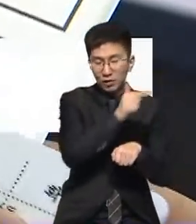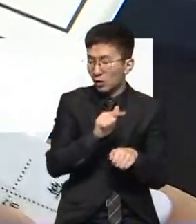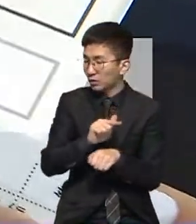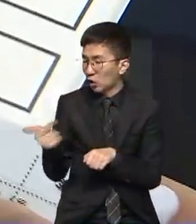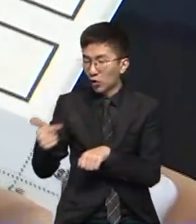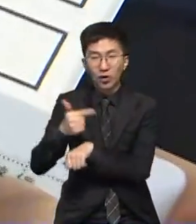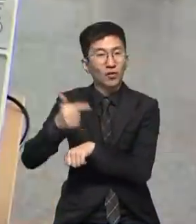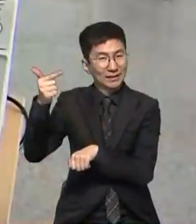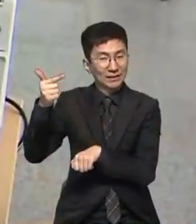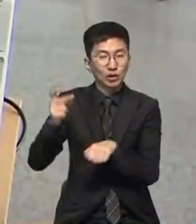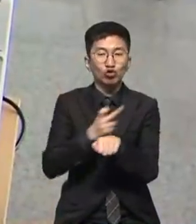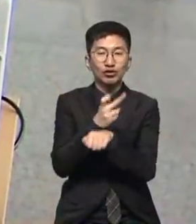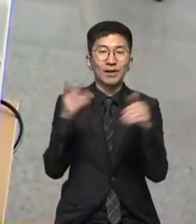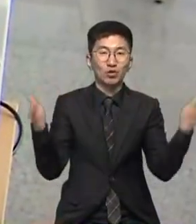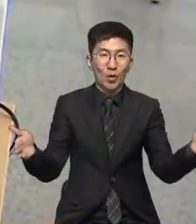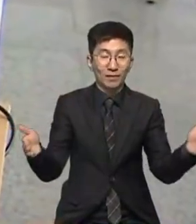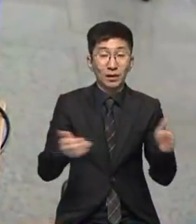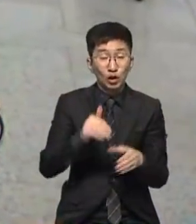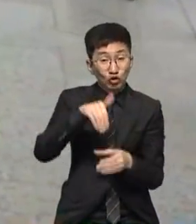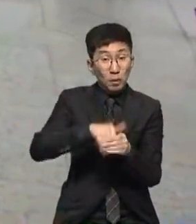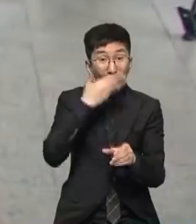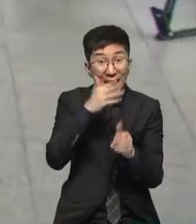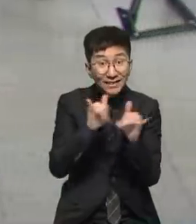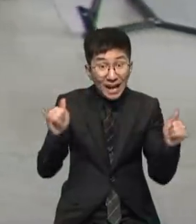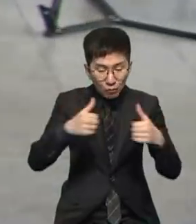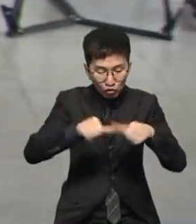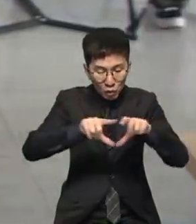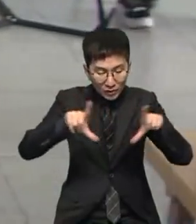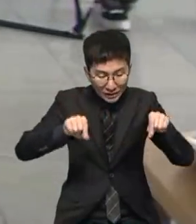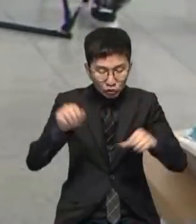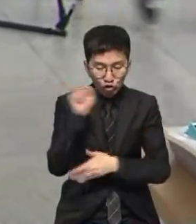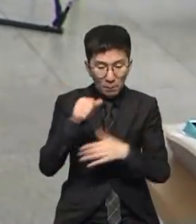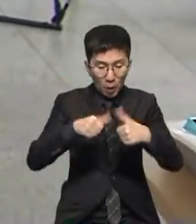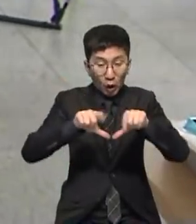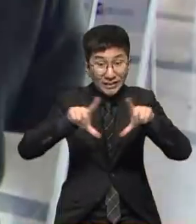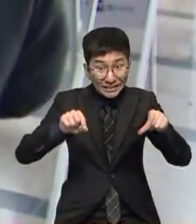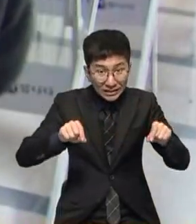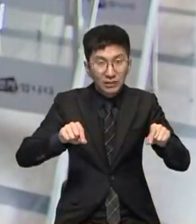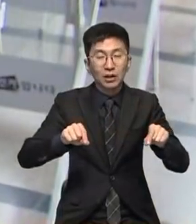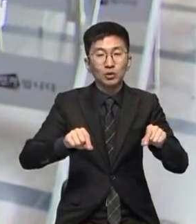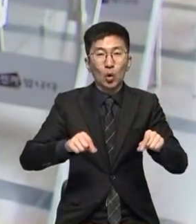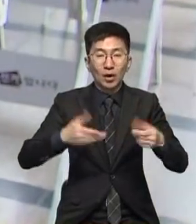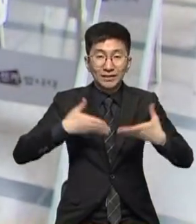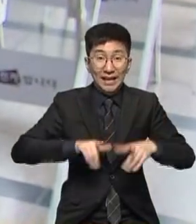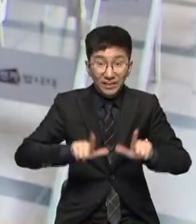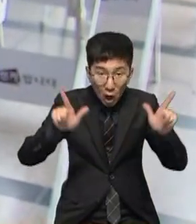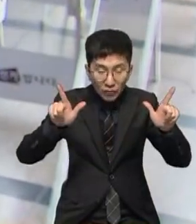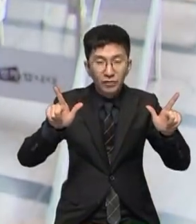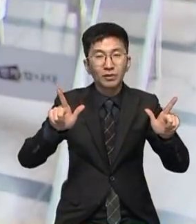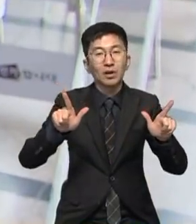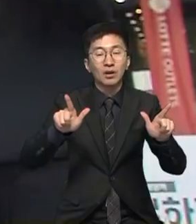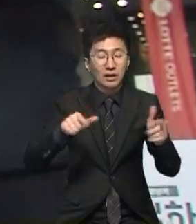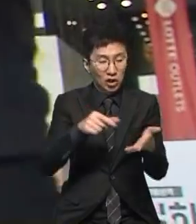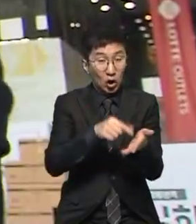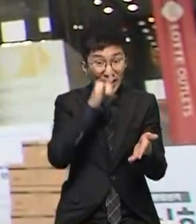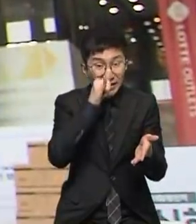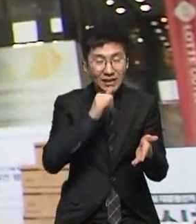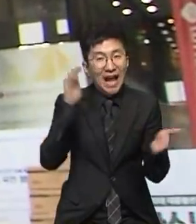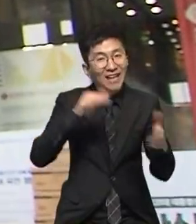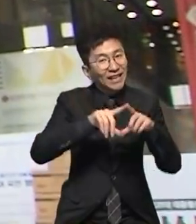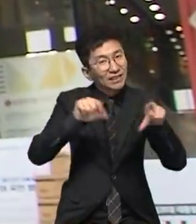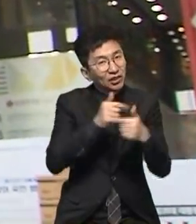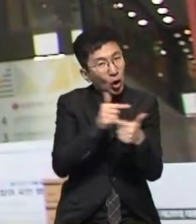6시까지 진행되는데 유권자라면 주민등록증이나 운전면허증, 생년월일과 사진이 있는 학생증 같은